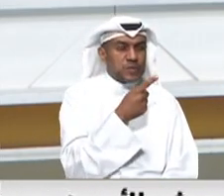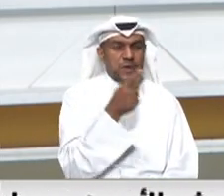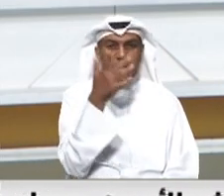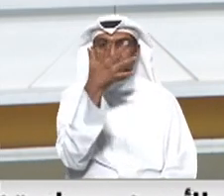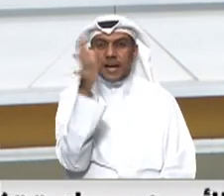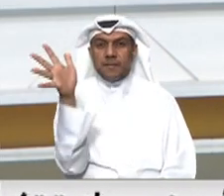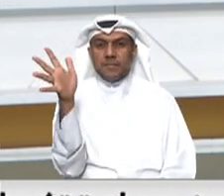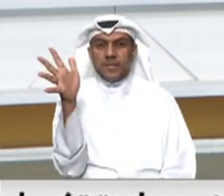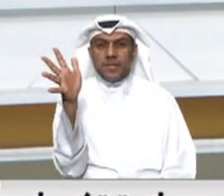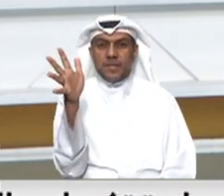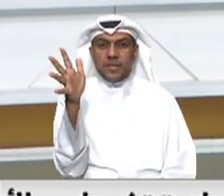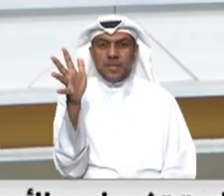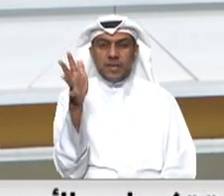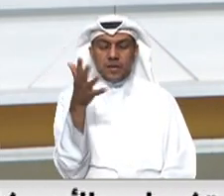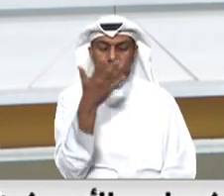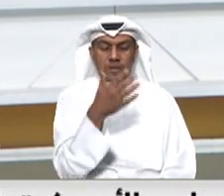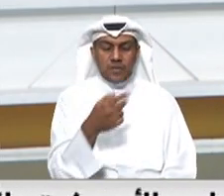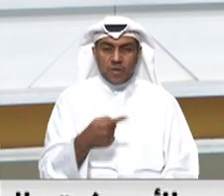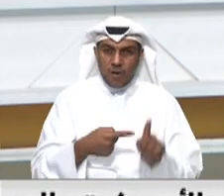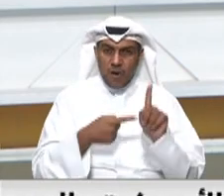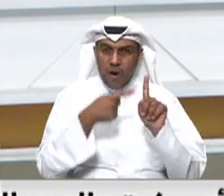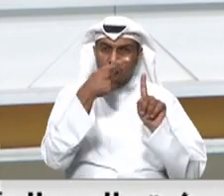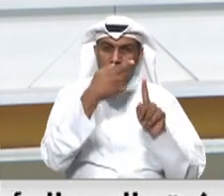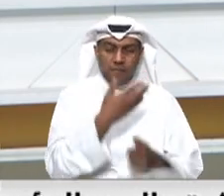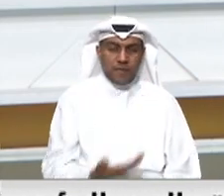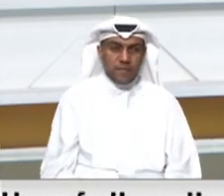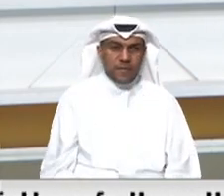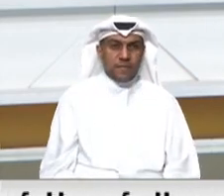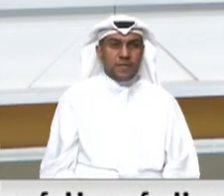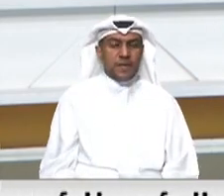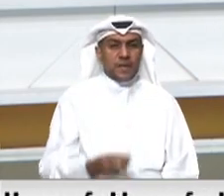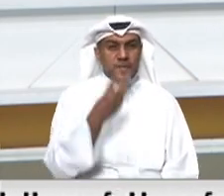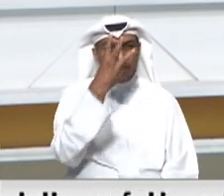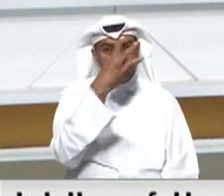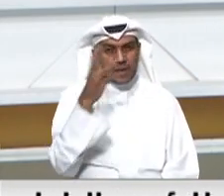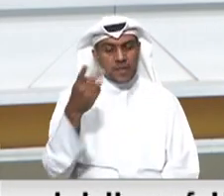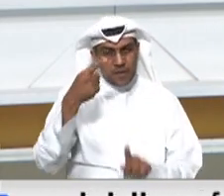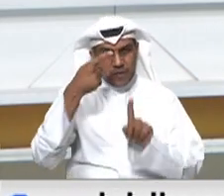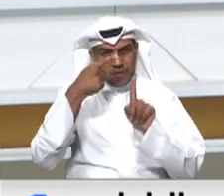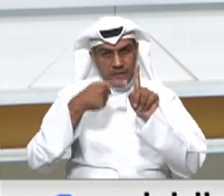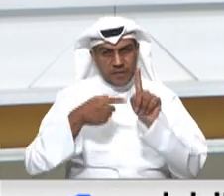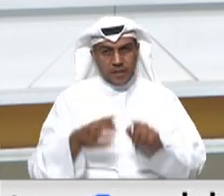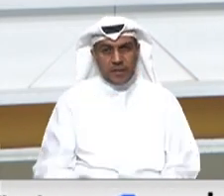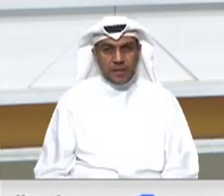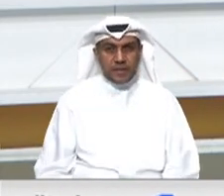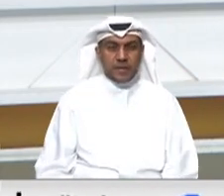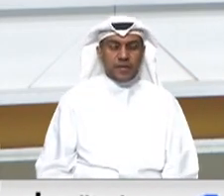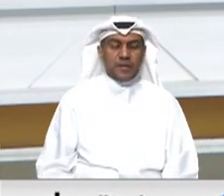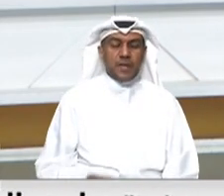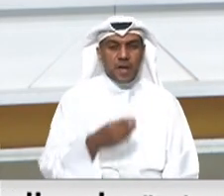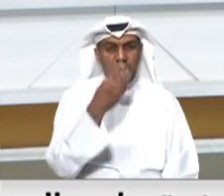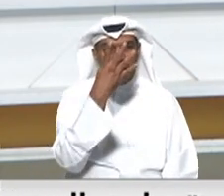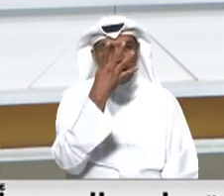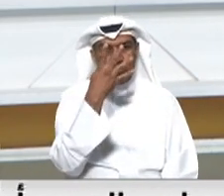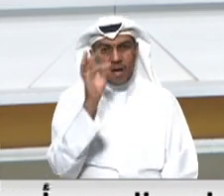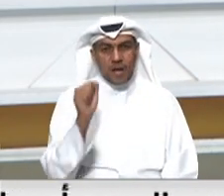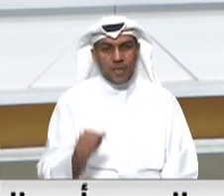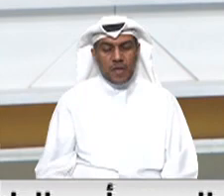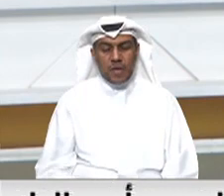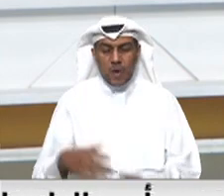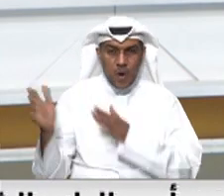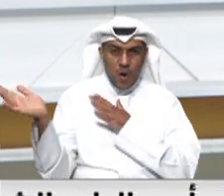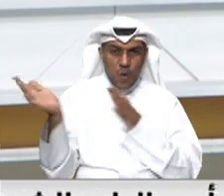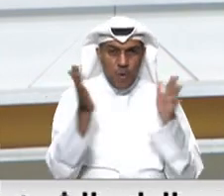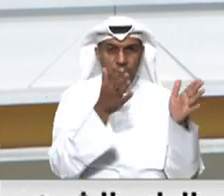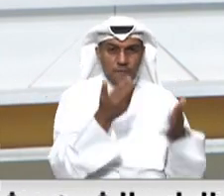إلى 50 درجة مئوية، بالنسبة للصغرى ما بين 33 إلى 34 درجة مئوية. نشاط الرياح موجود معانا